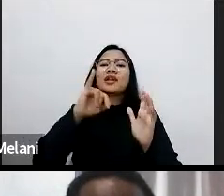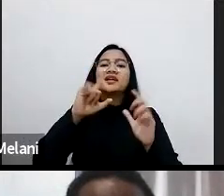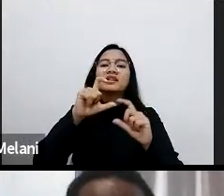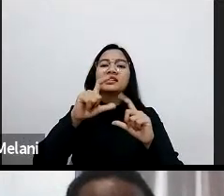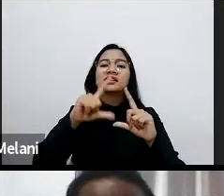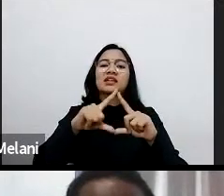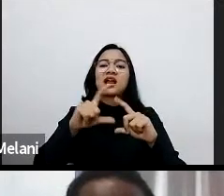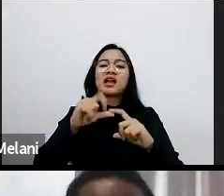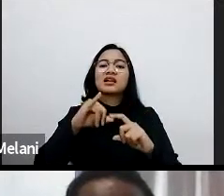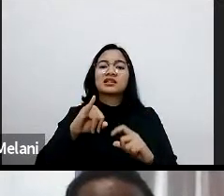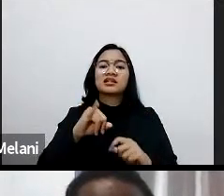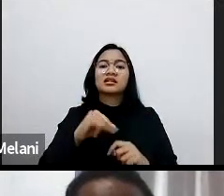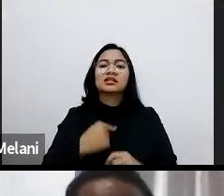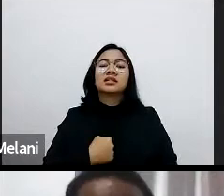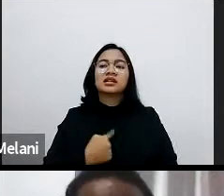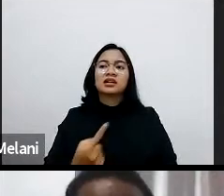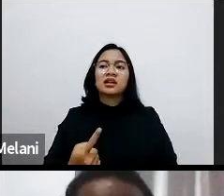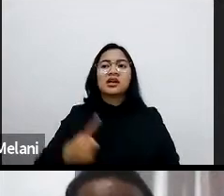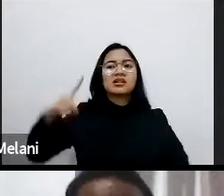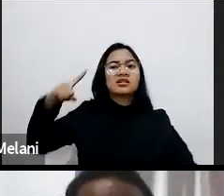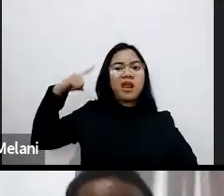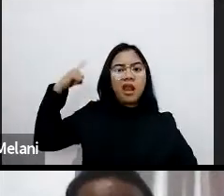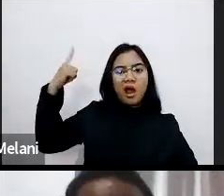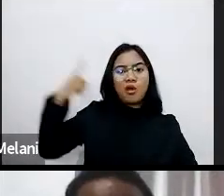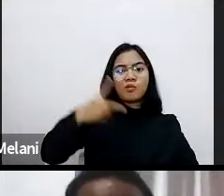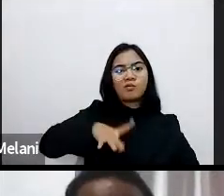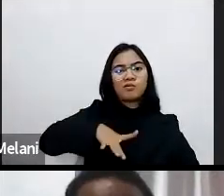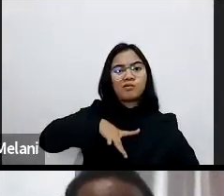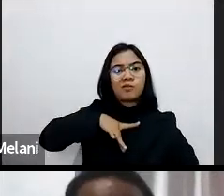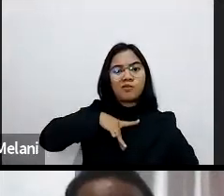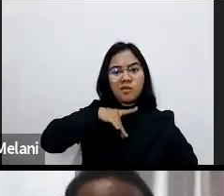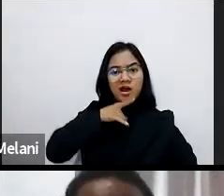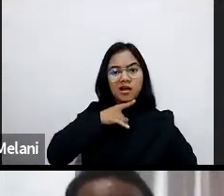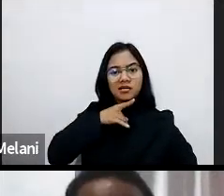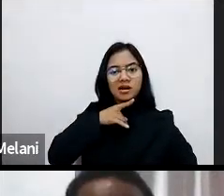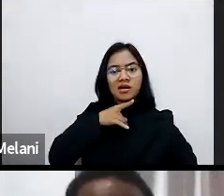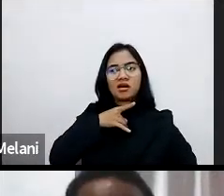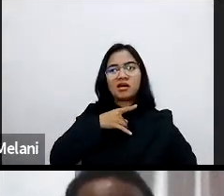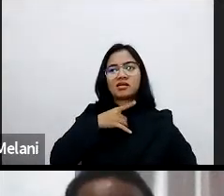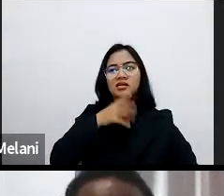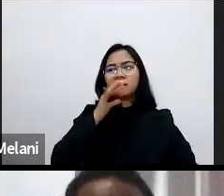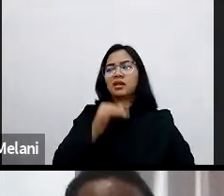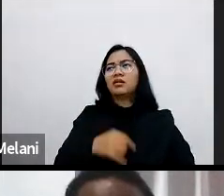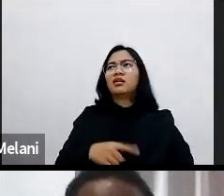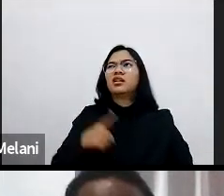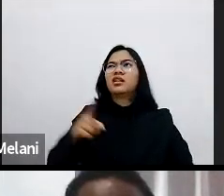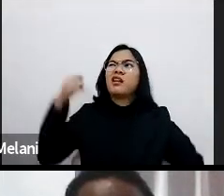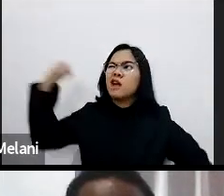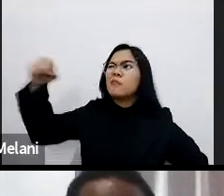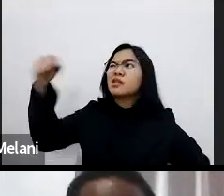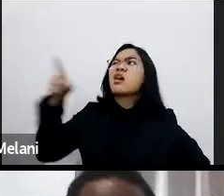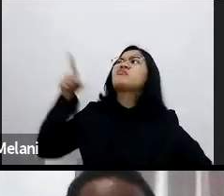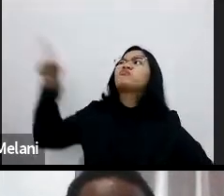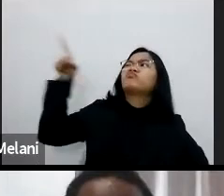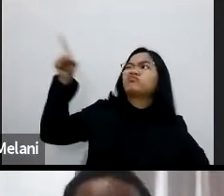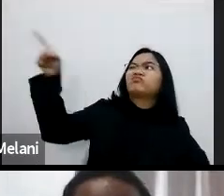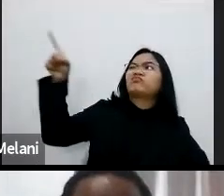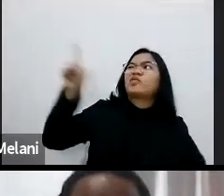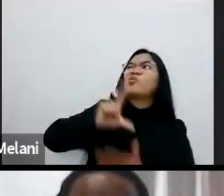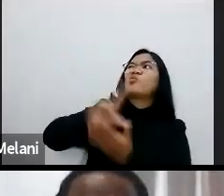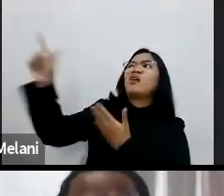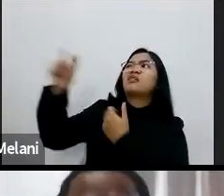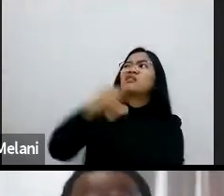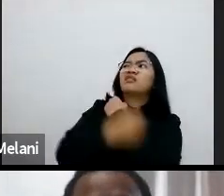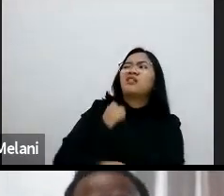tuh selalu merasa bahwa kok kita nggak bisa ya kayak di barat, kok kita nggak bisa canggih ya kayak